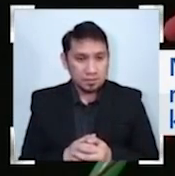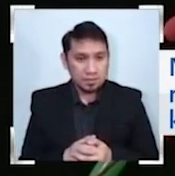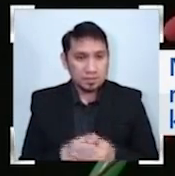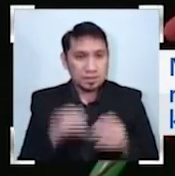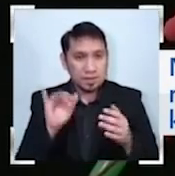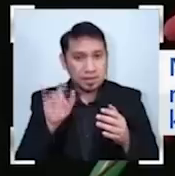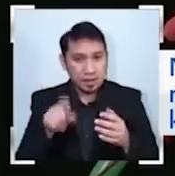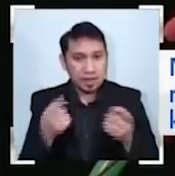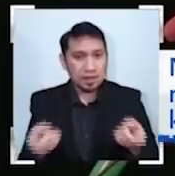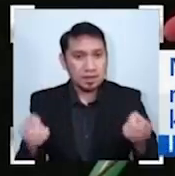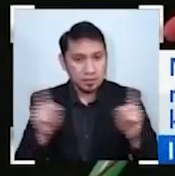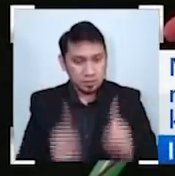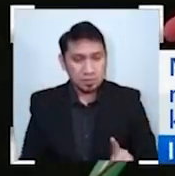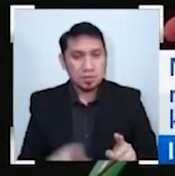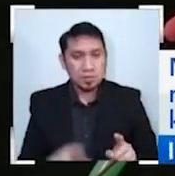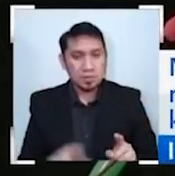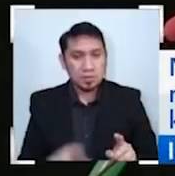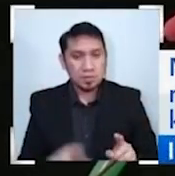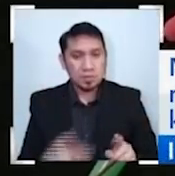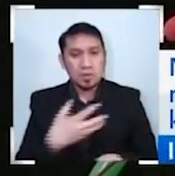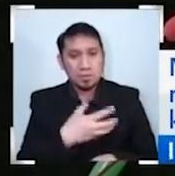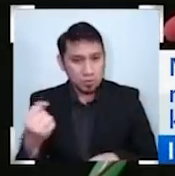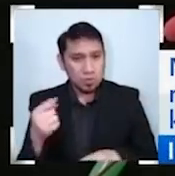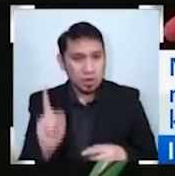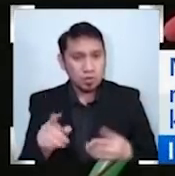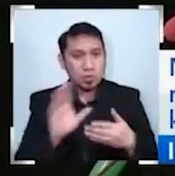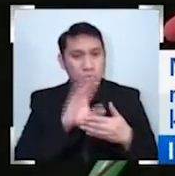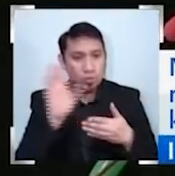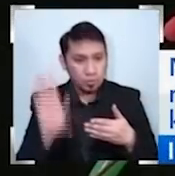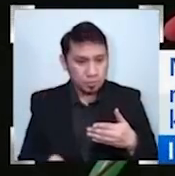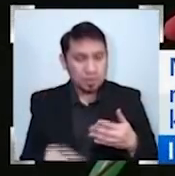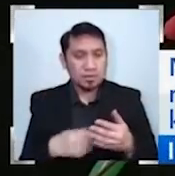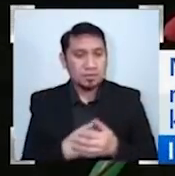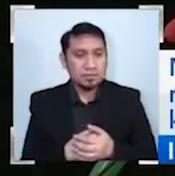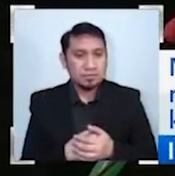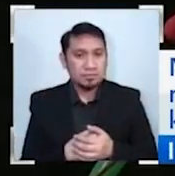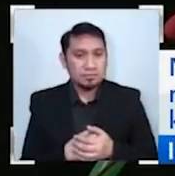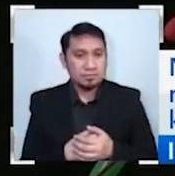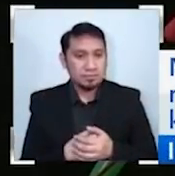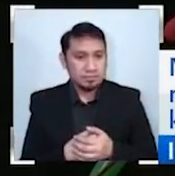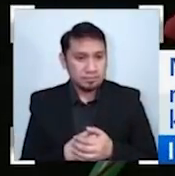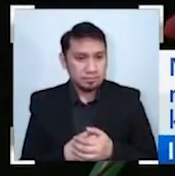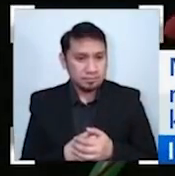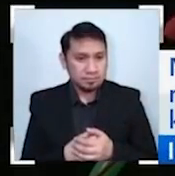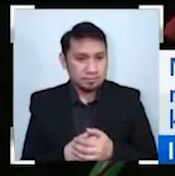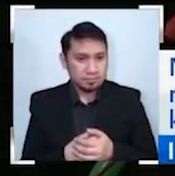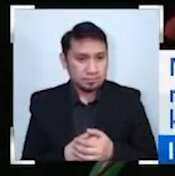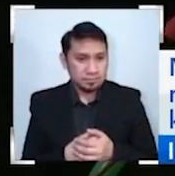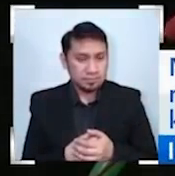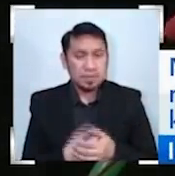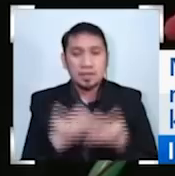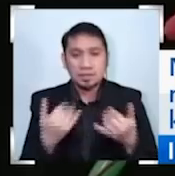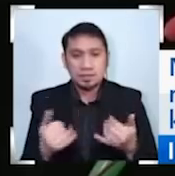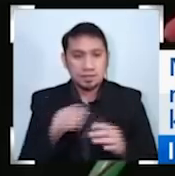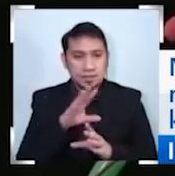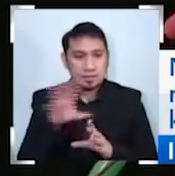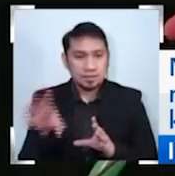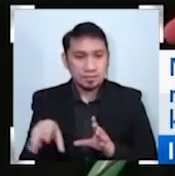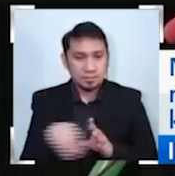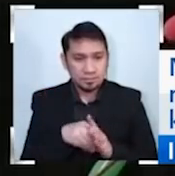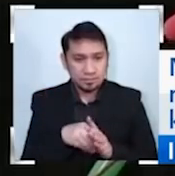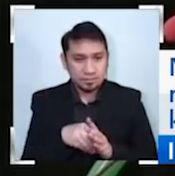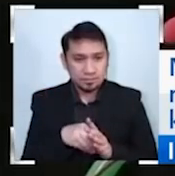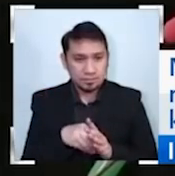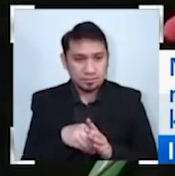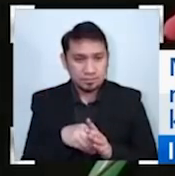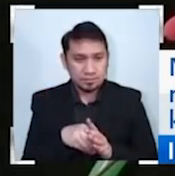buo ang benepisyo ng lahat ng ating barangay official. Isama na rin natin yan ang